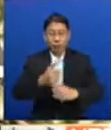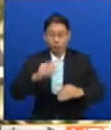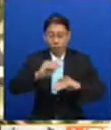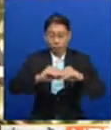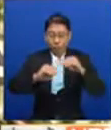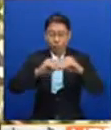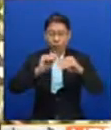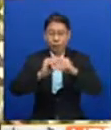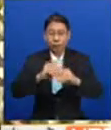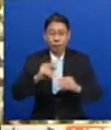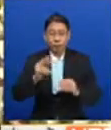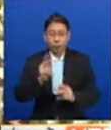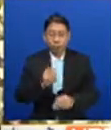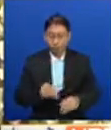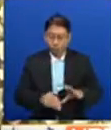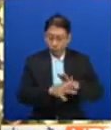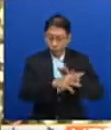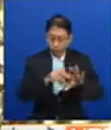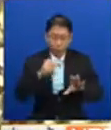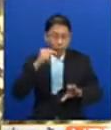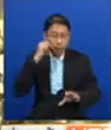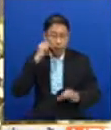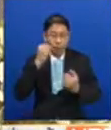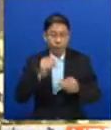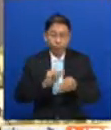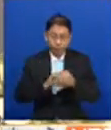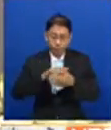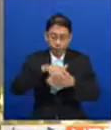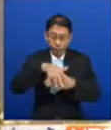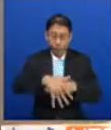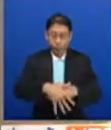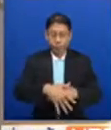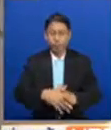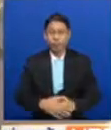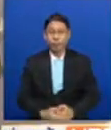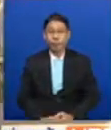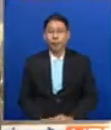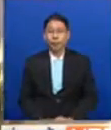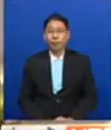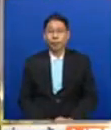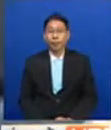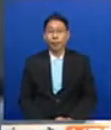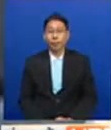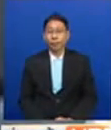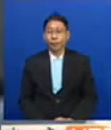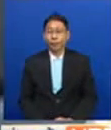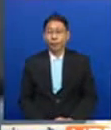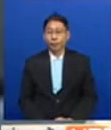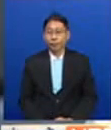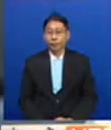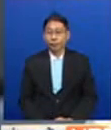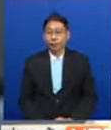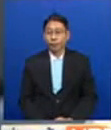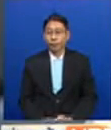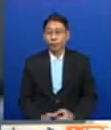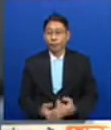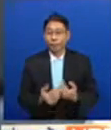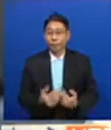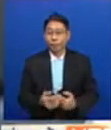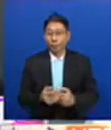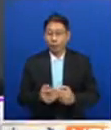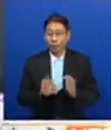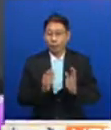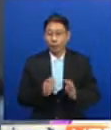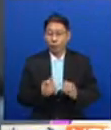ส่งน้ำและบำรุงรักษาป่าสักใต้เขื่อนพระราม6ค่ะ หลังจากนี้ไปเนี่ยทางเราก็มีหน้าที่ที่ต้อง